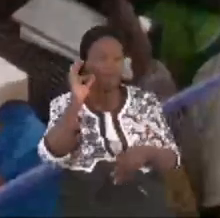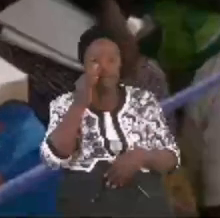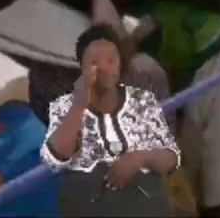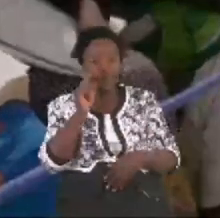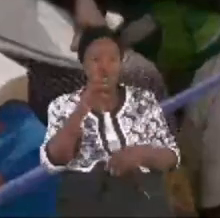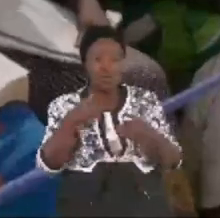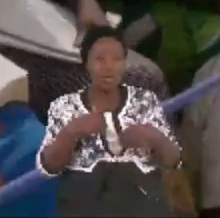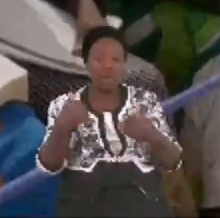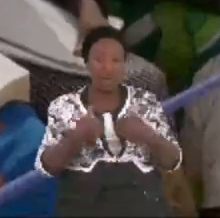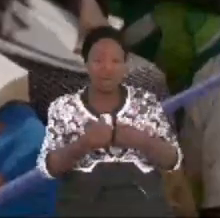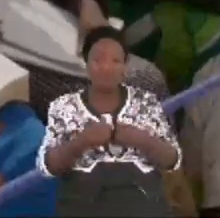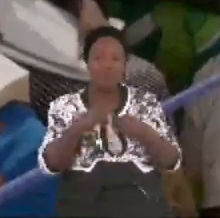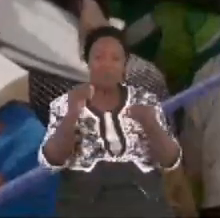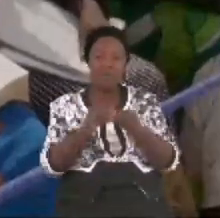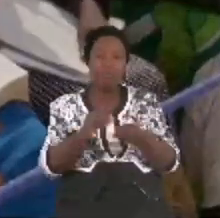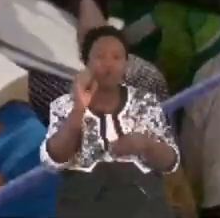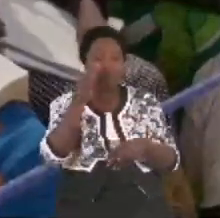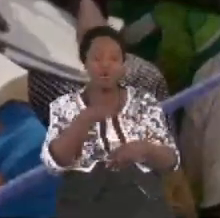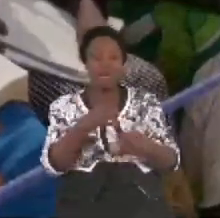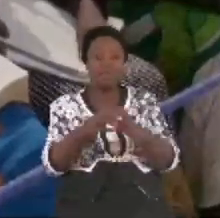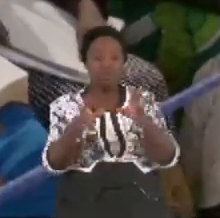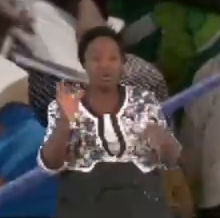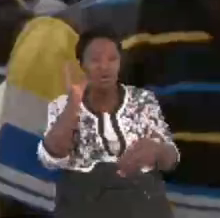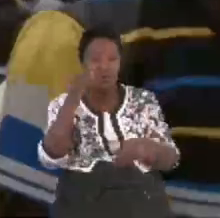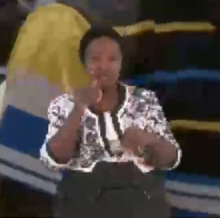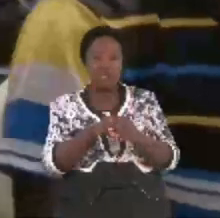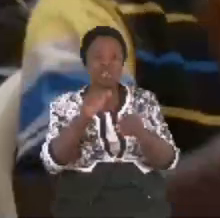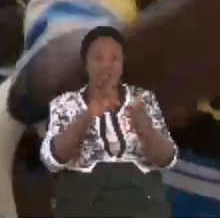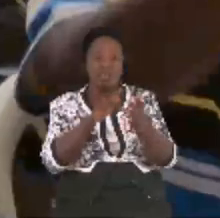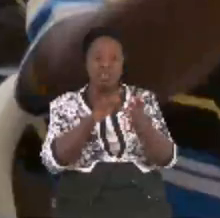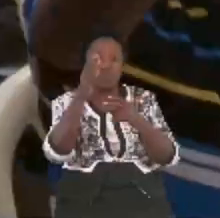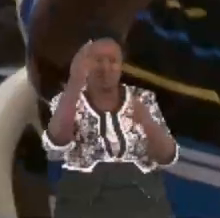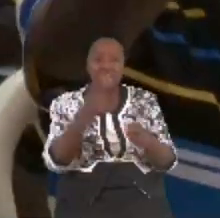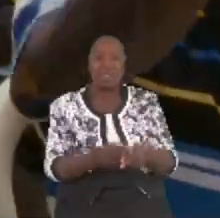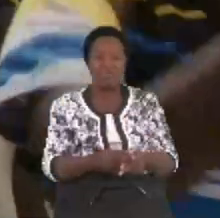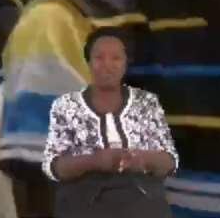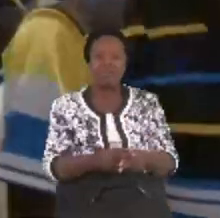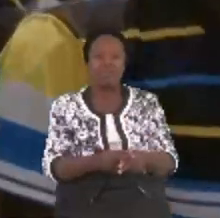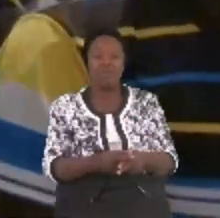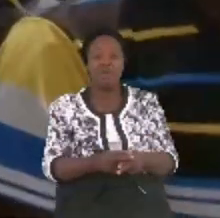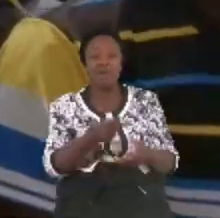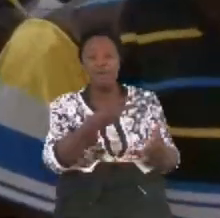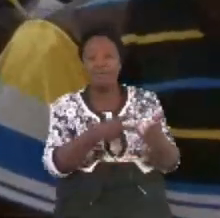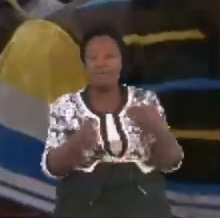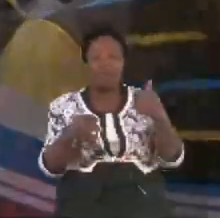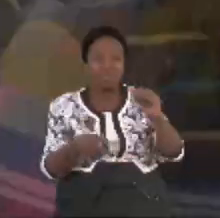fruits. Vous allez porter plus de fruits. Vous porterez plus de fruits au nom de Jésus.